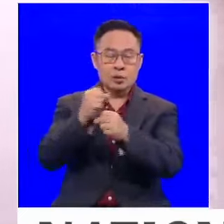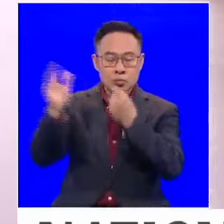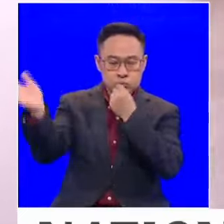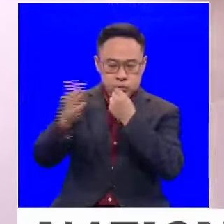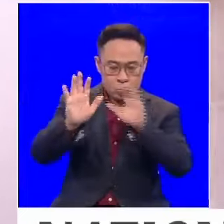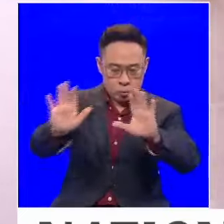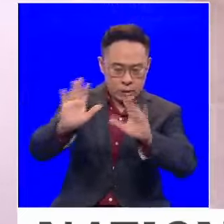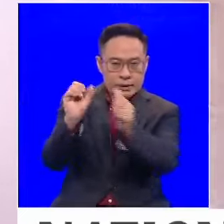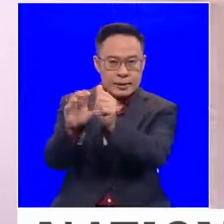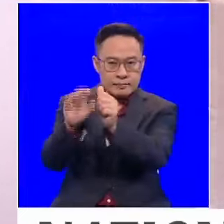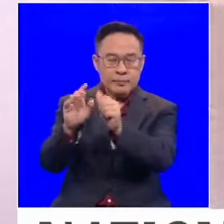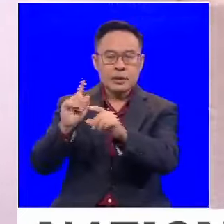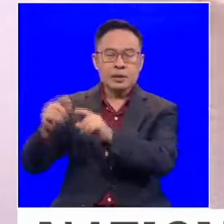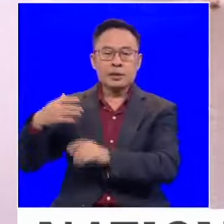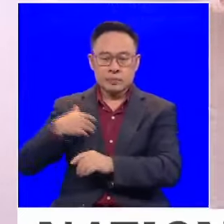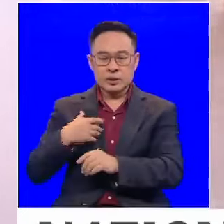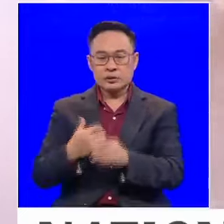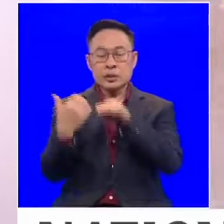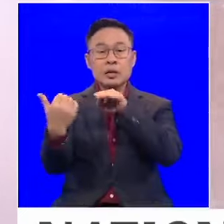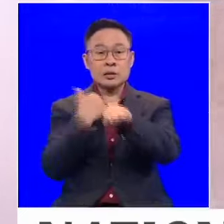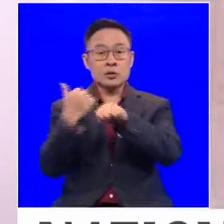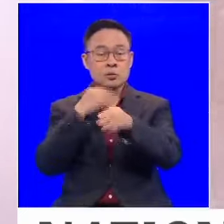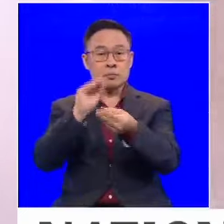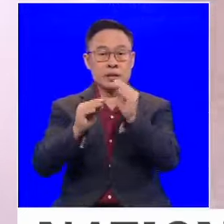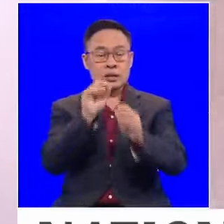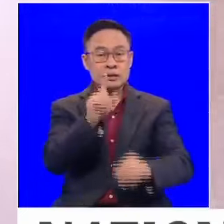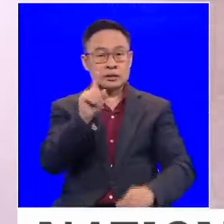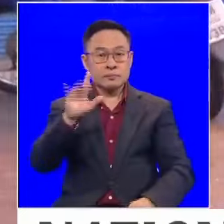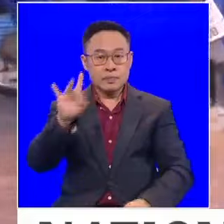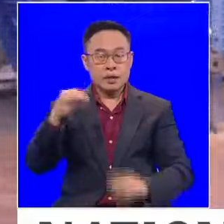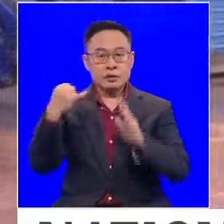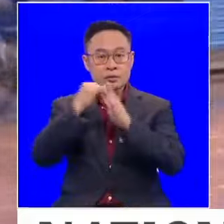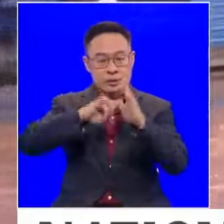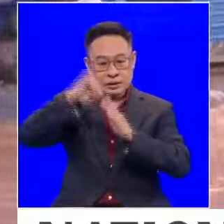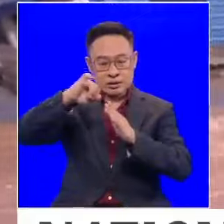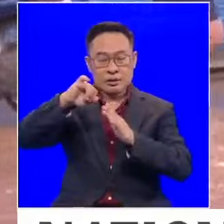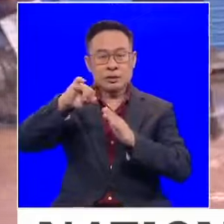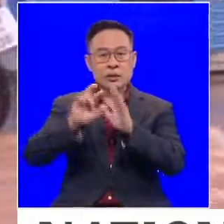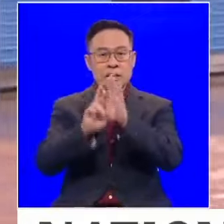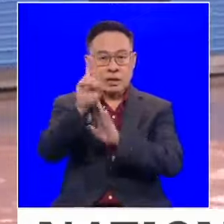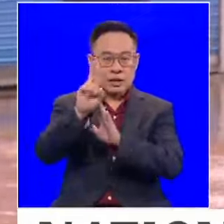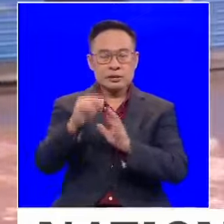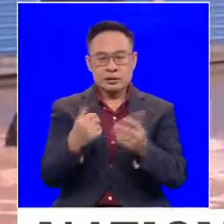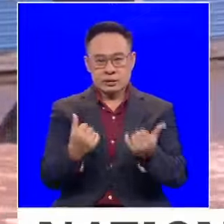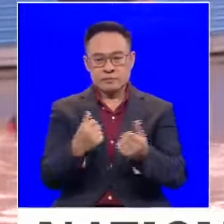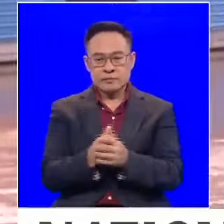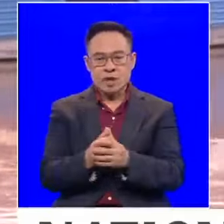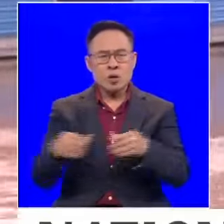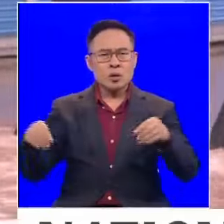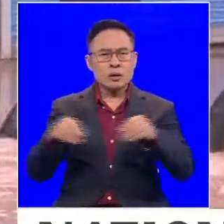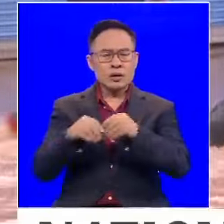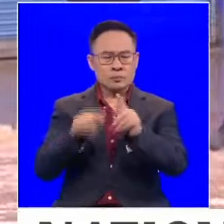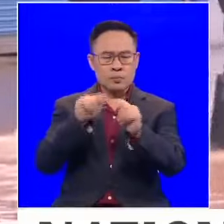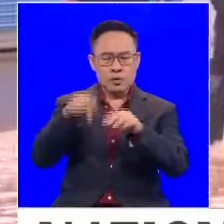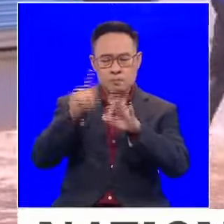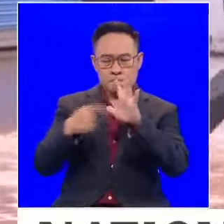รนะคะซึ่งพื้นที่บนถนนสาย118เชียงใหม่เชียงรายที่ยังมีน้ำท่วมเนี่ยนะคะก็จะเป็นบริเวณหน้าโบสถ์ตำบลป่างิ้วแล้วก็บริเว